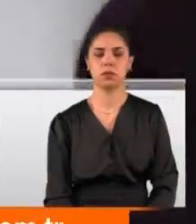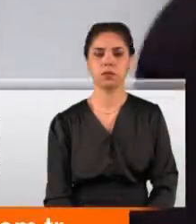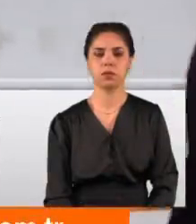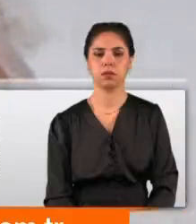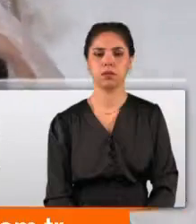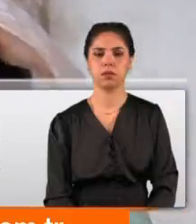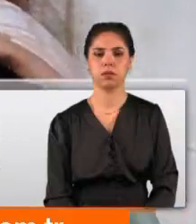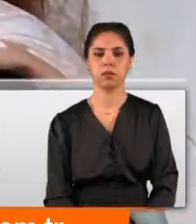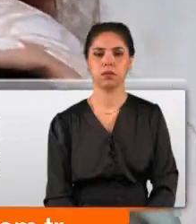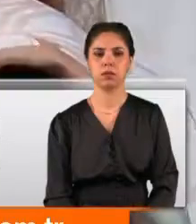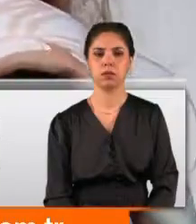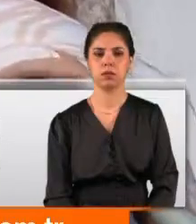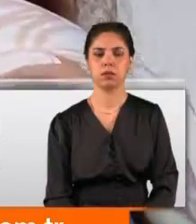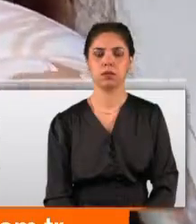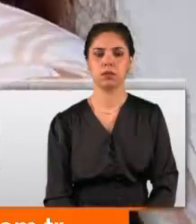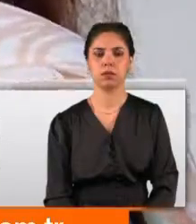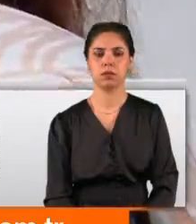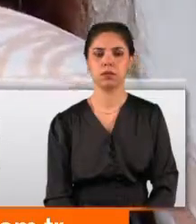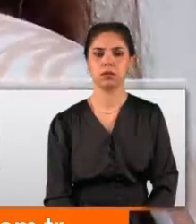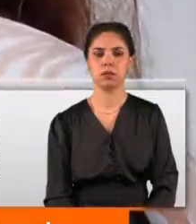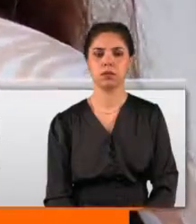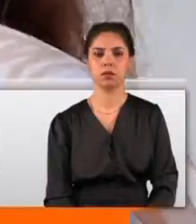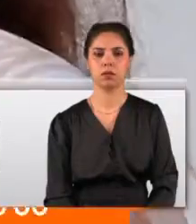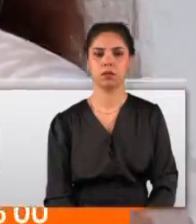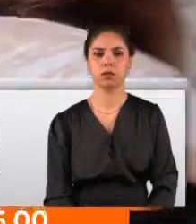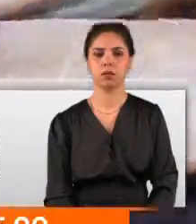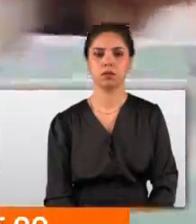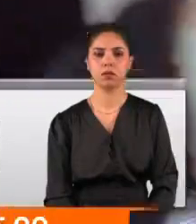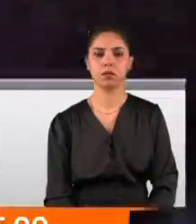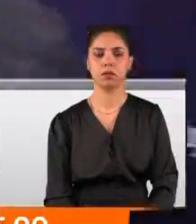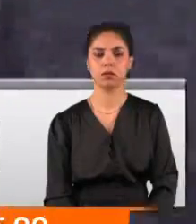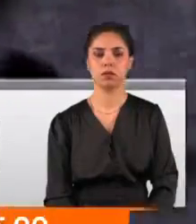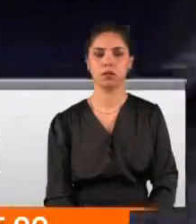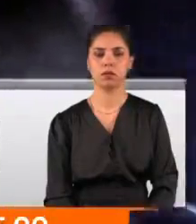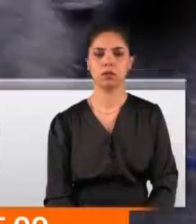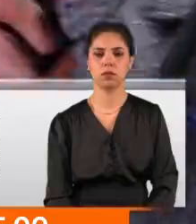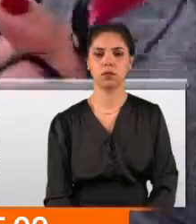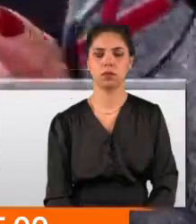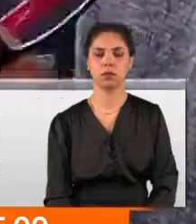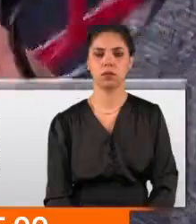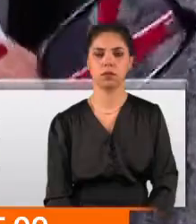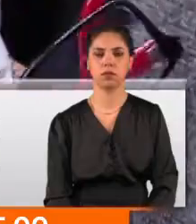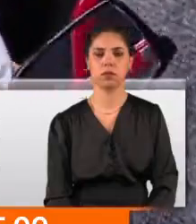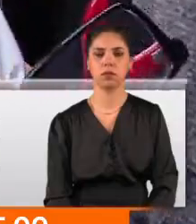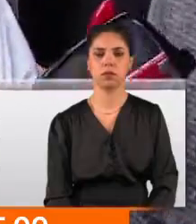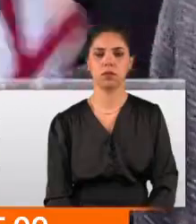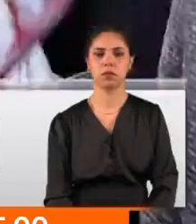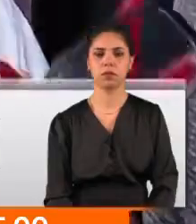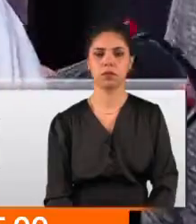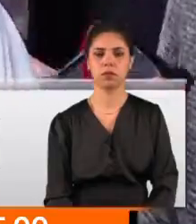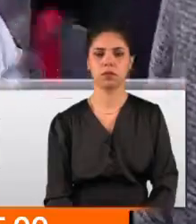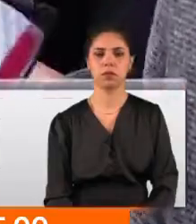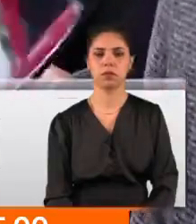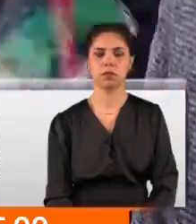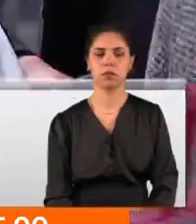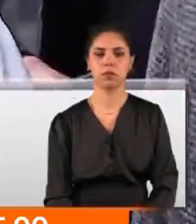yani. Borcum yok diyorlar. Hayır bakın siz bireysel olarak soruyorsunuz. Kooperatifin genel tapu üzerinde borç var diyorum, taciz